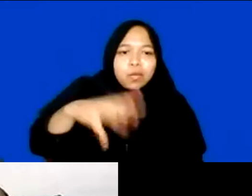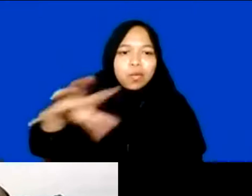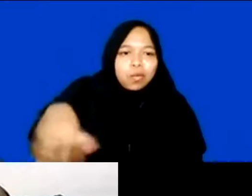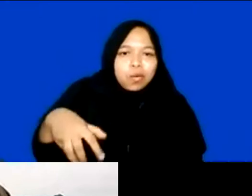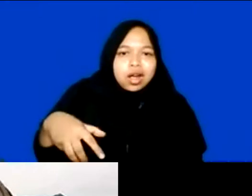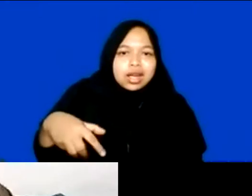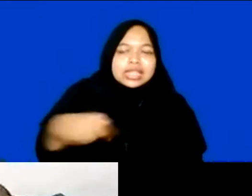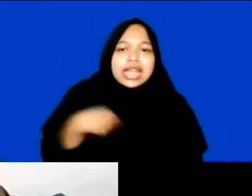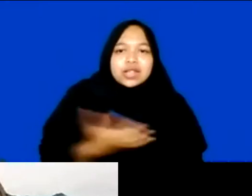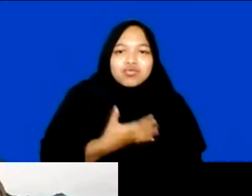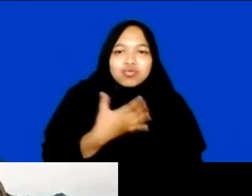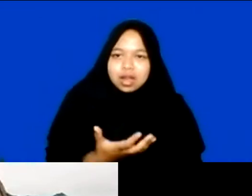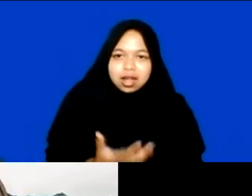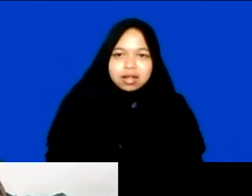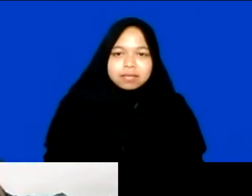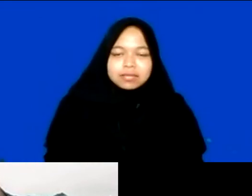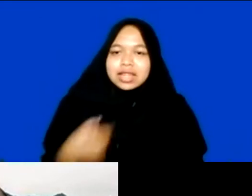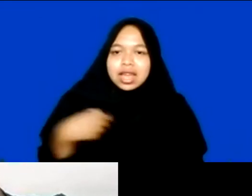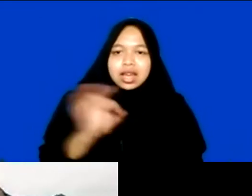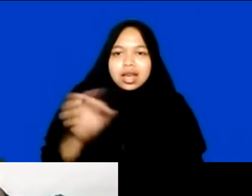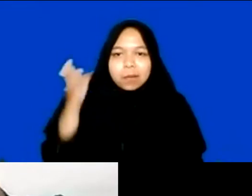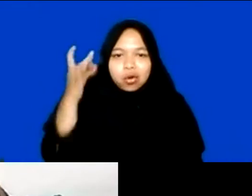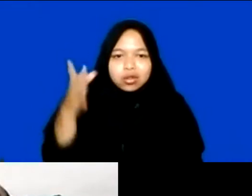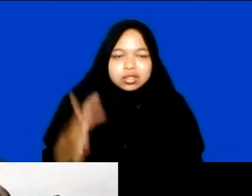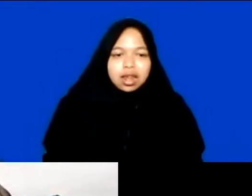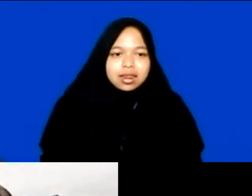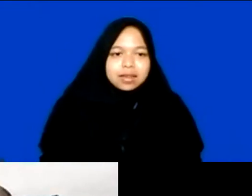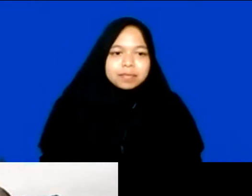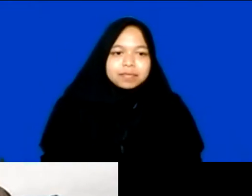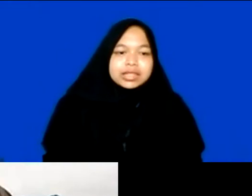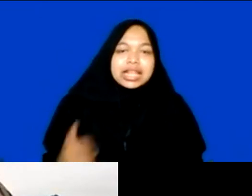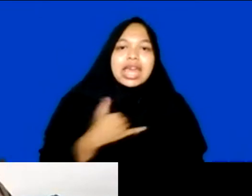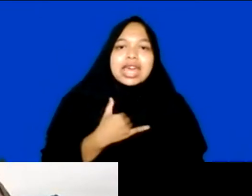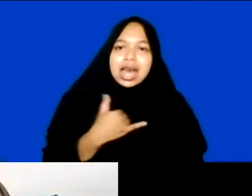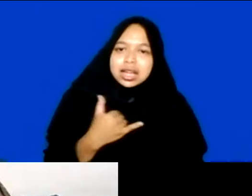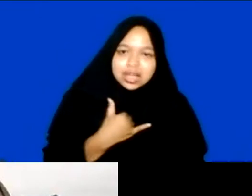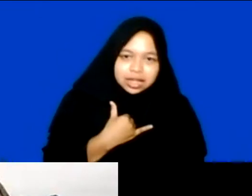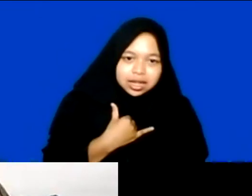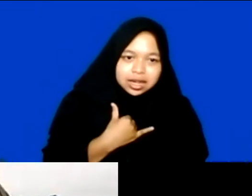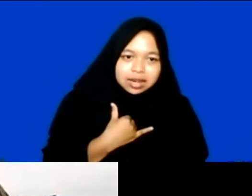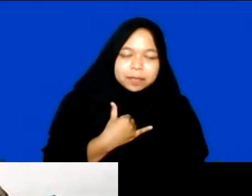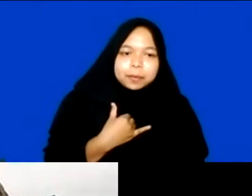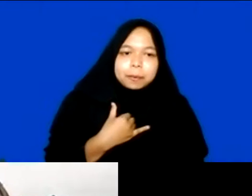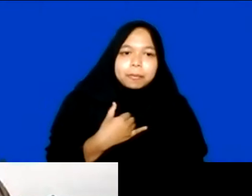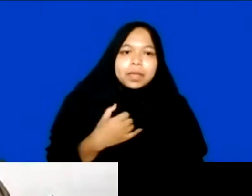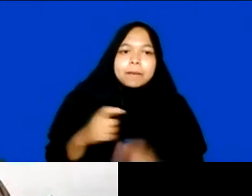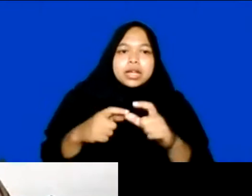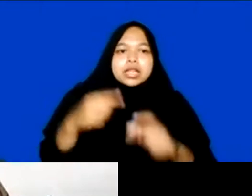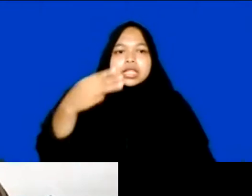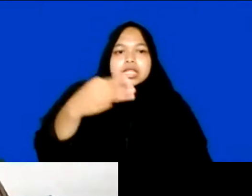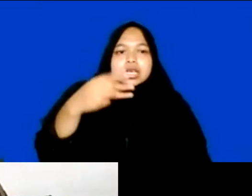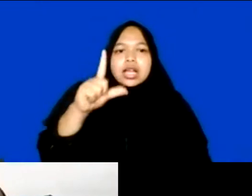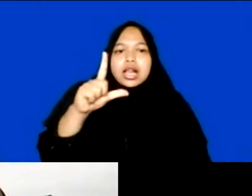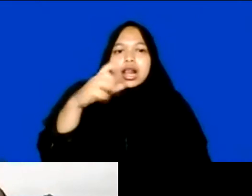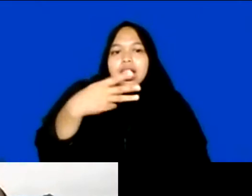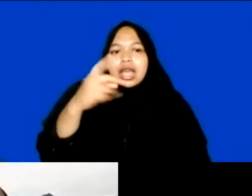passionnya saya gitu loh. Nah, tapi ketika dan saya percaya, maksudnya ketika selera itu kan masing-masing ya,